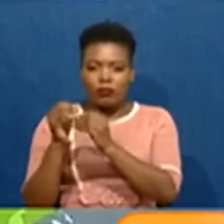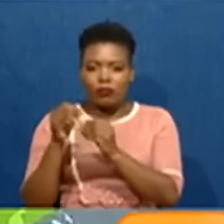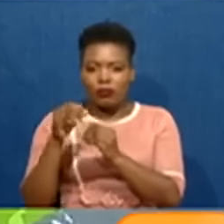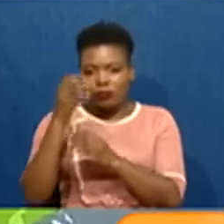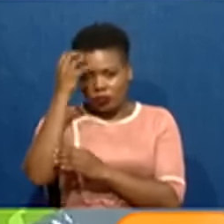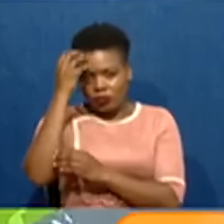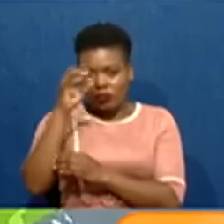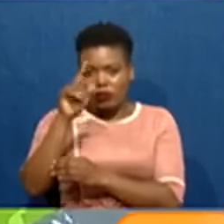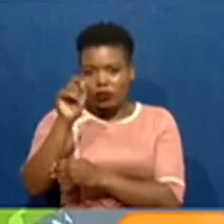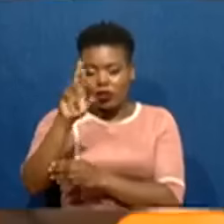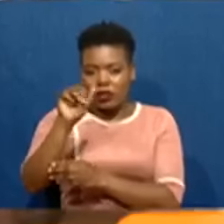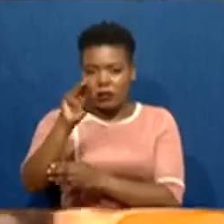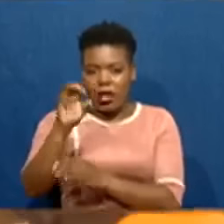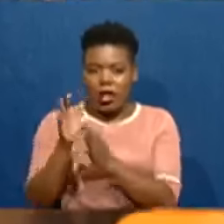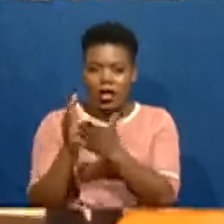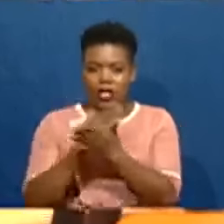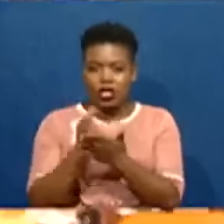taarifa yake.